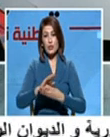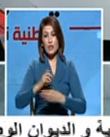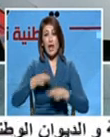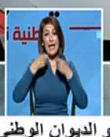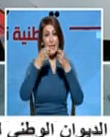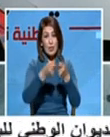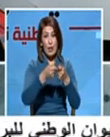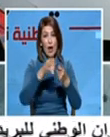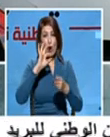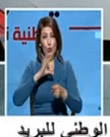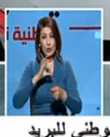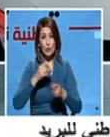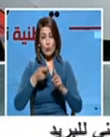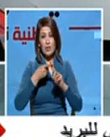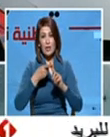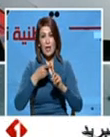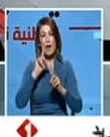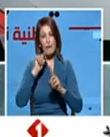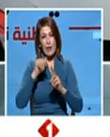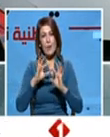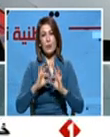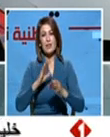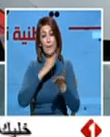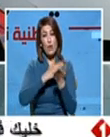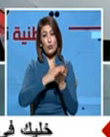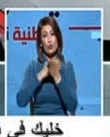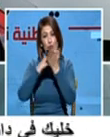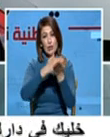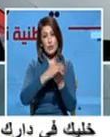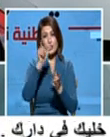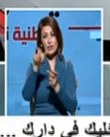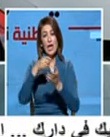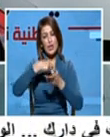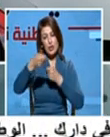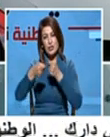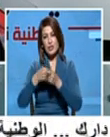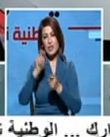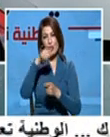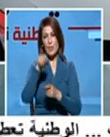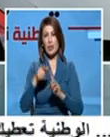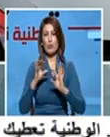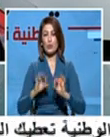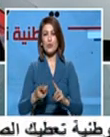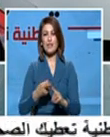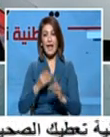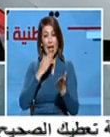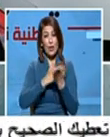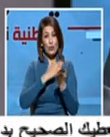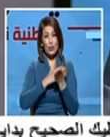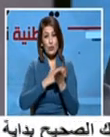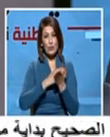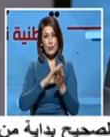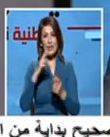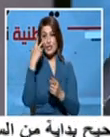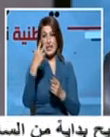اللي لا لا تو موجود في لي زوفيسين وينجم بالاوردونونس. بالاوردونونس يلزم بالوصفه الطبيه. واحنا شنو تفهمنا الاوردونونس بور 3